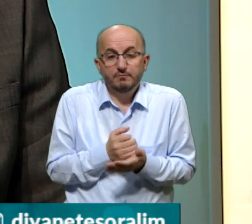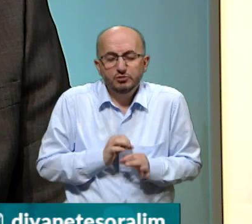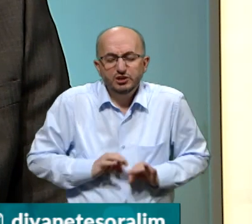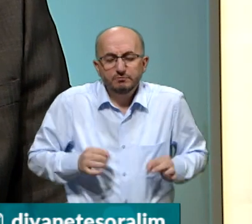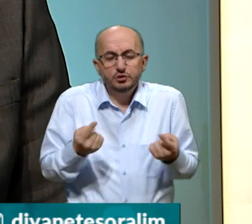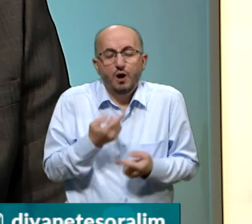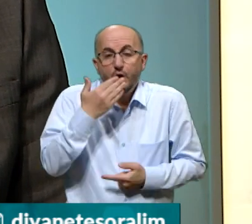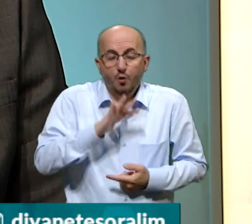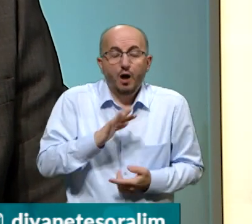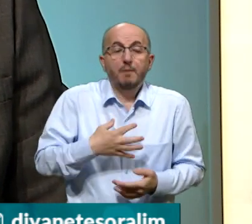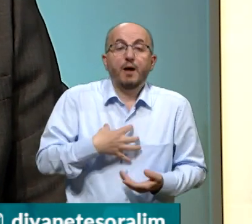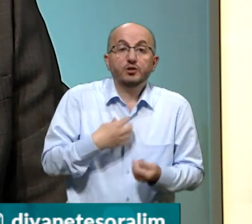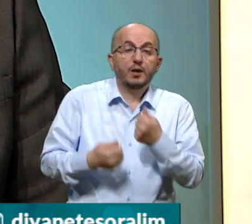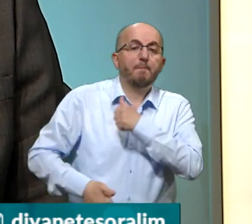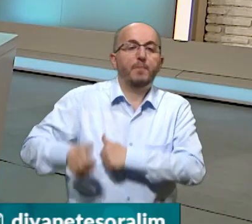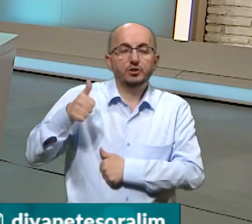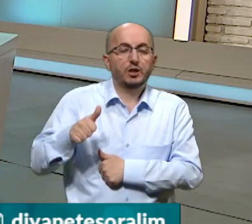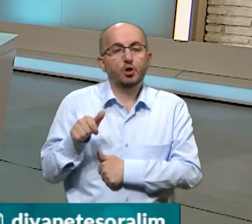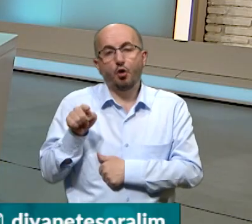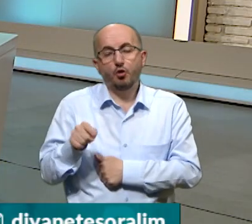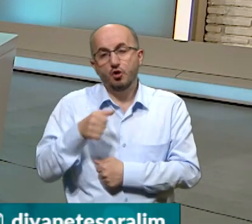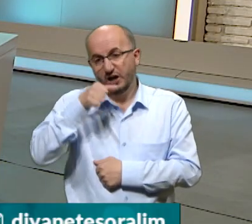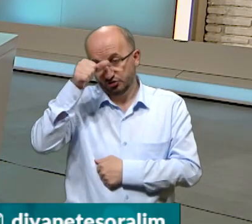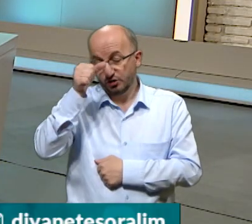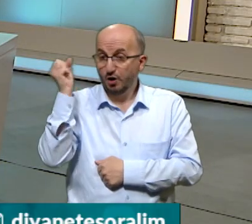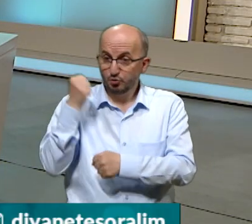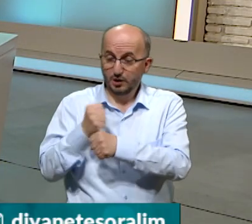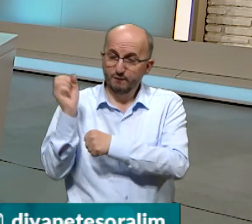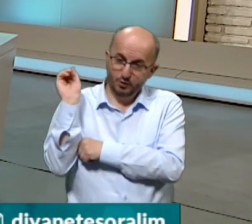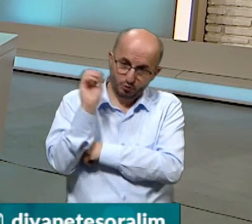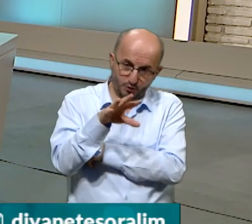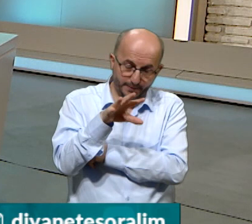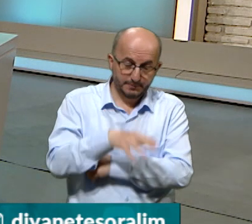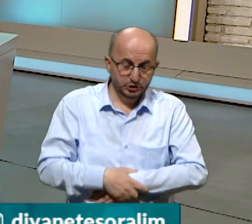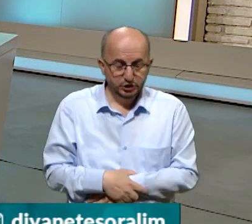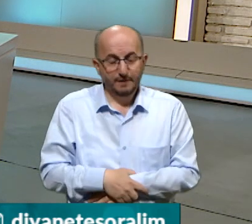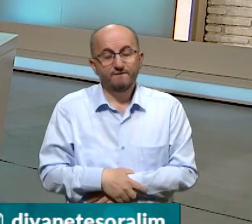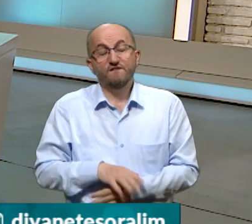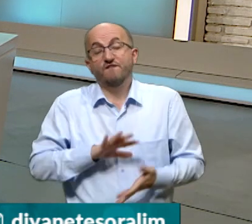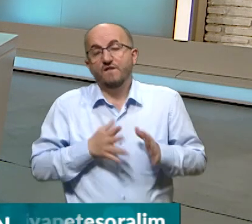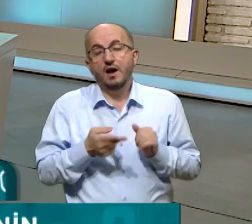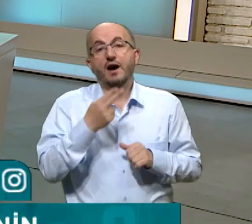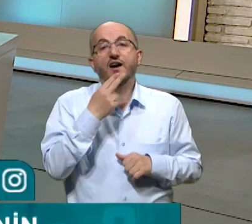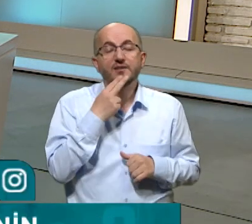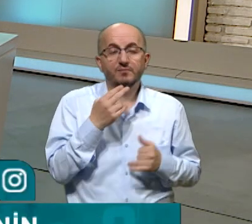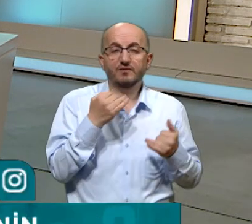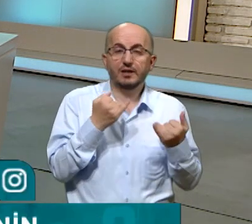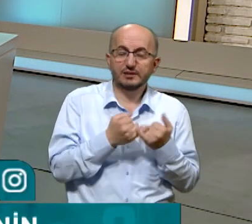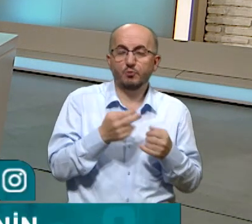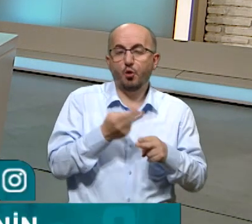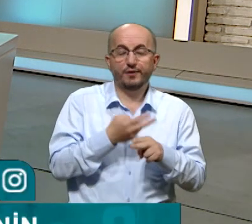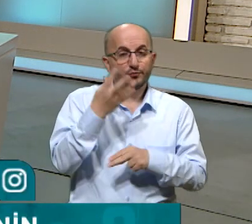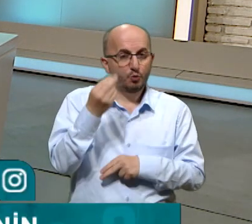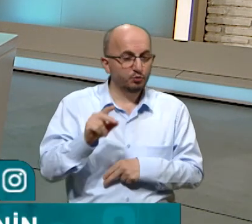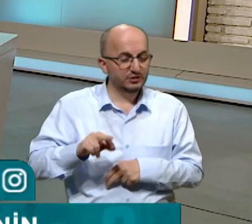hiçbir şey yok ama Diyanet İşleri Başkanlığı onu almış hacca götürmüş Görevli olarak veya hanımefendinin kardeşimizin